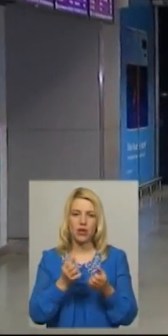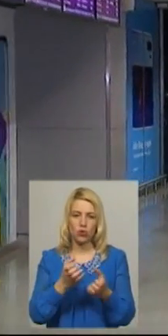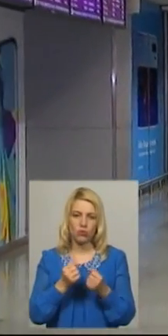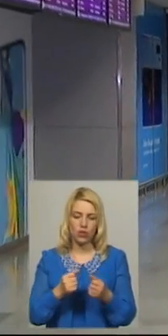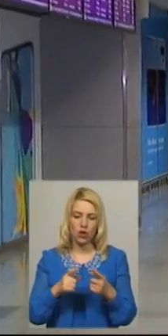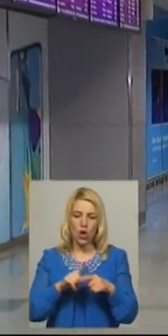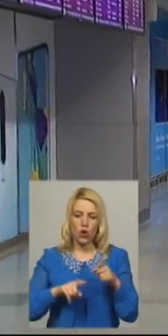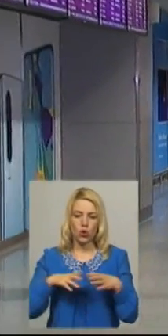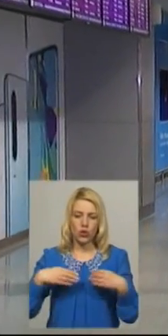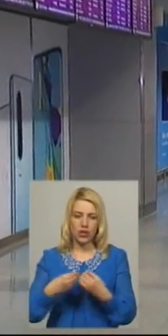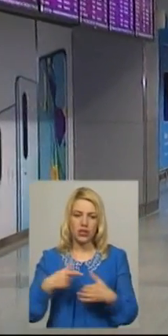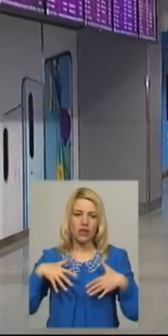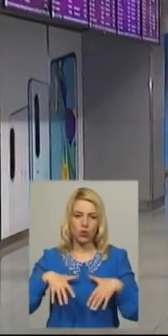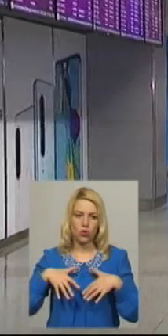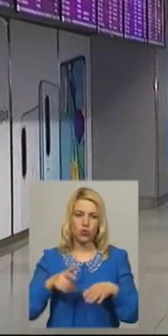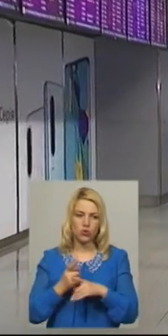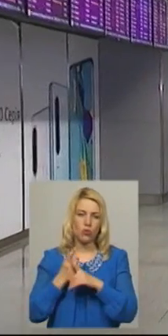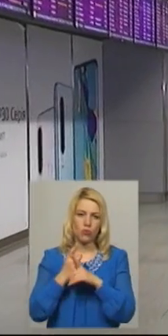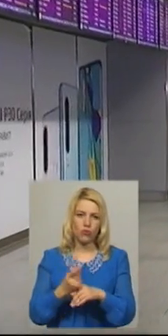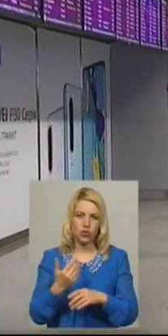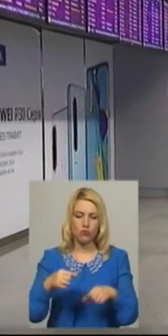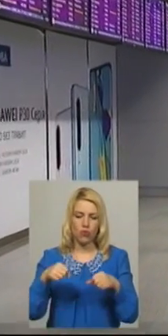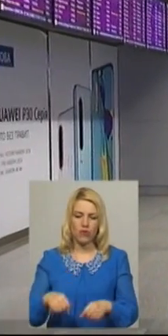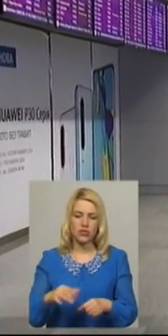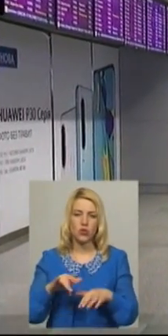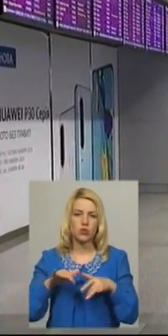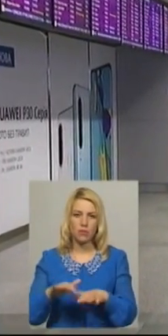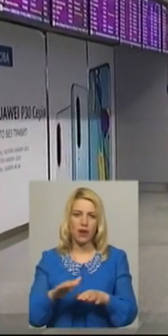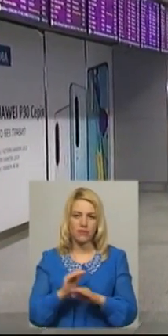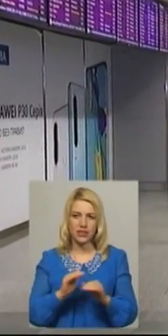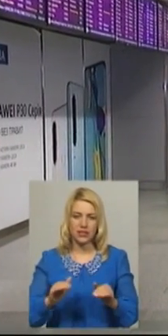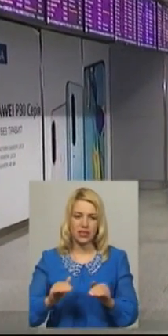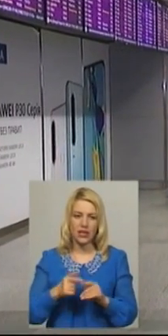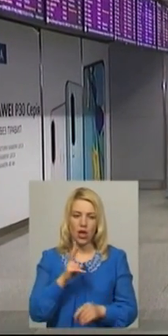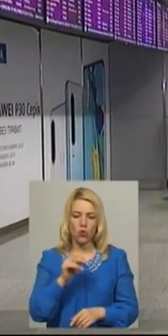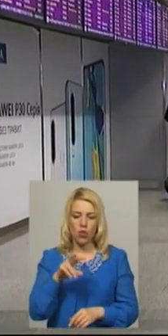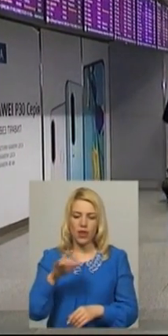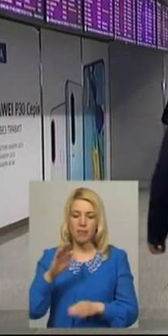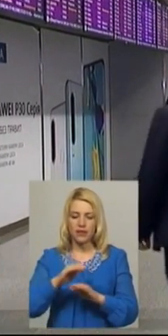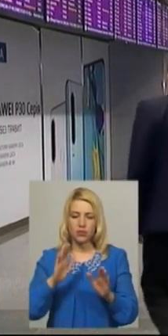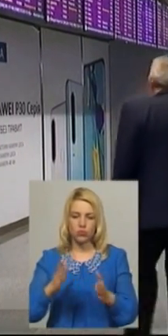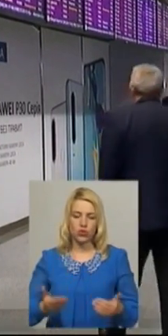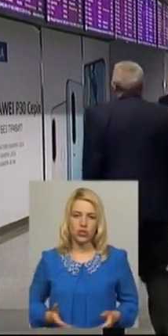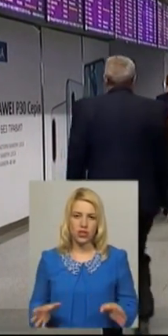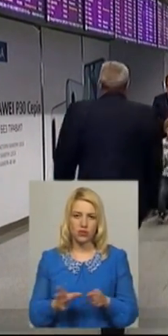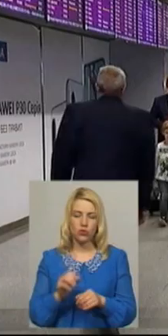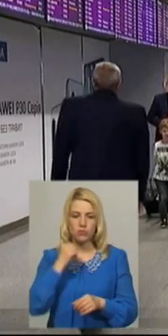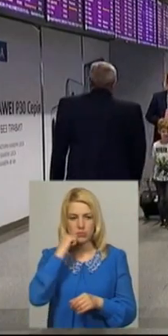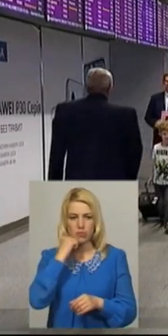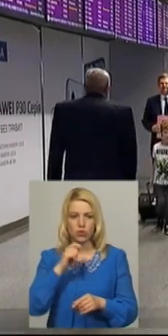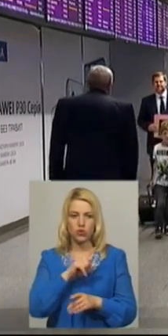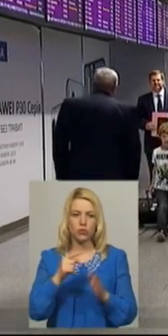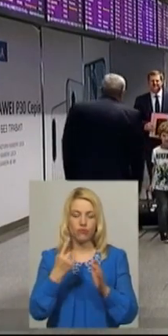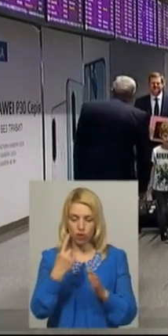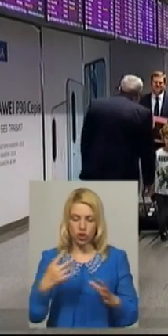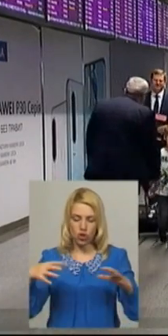Грузії. Супроводжував їх уповноважений з прав дитини Микола Кулеба. Сказав, діти житимуть із бабусями в одній сім'ї, щоб не почуватися